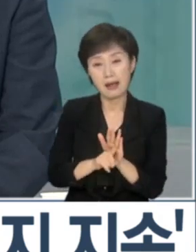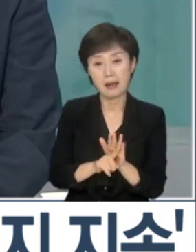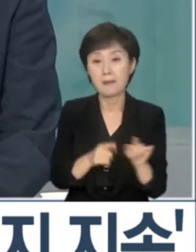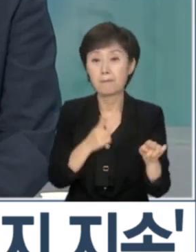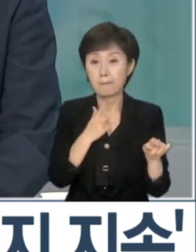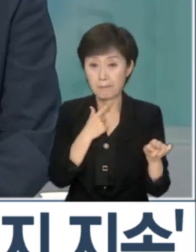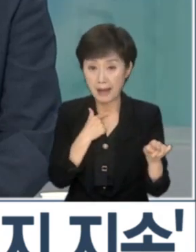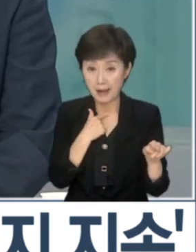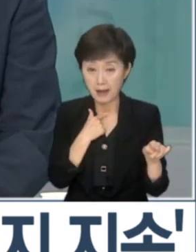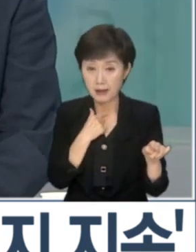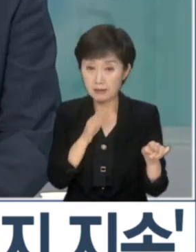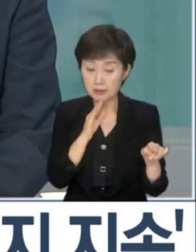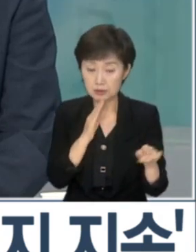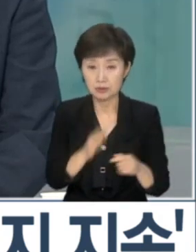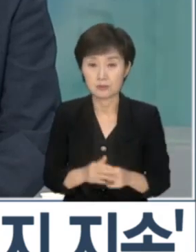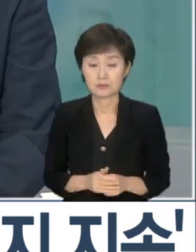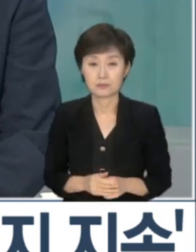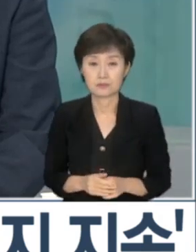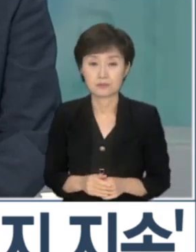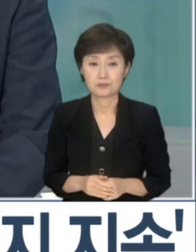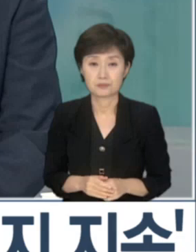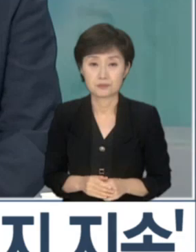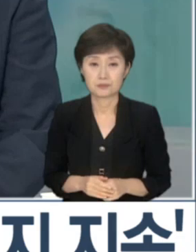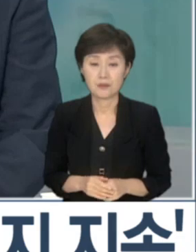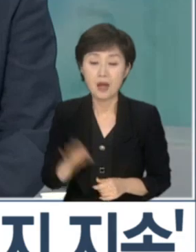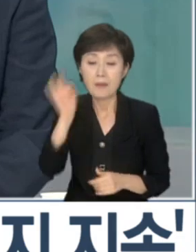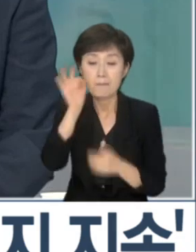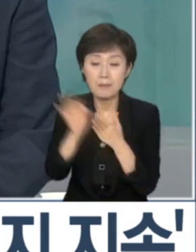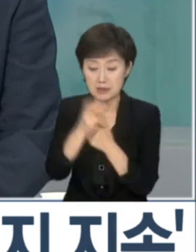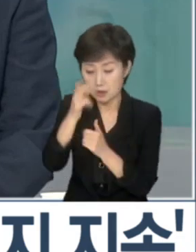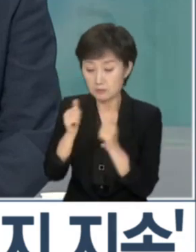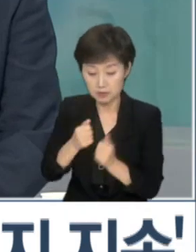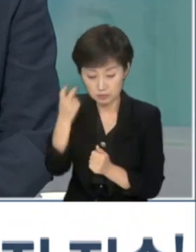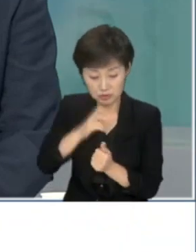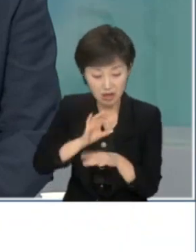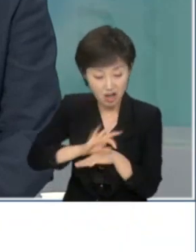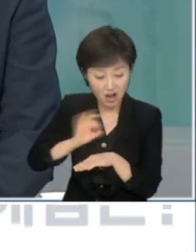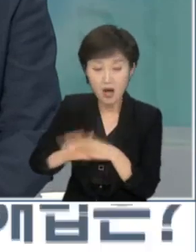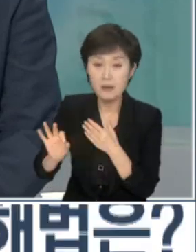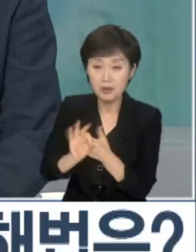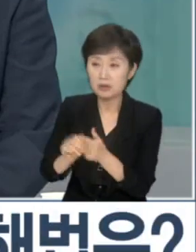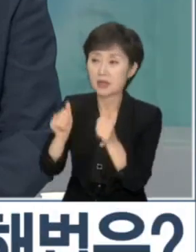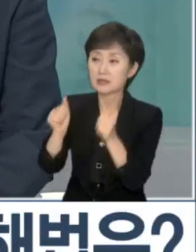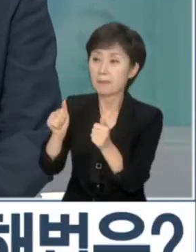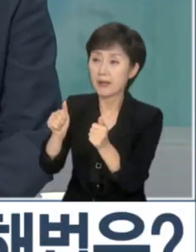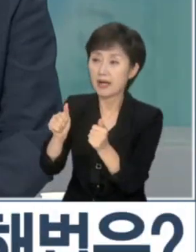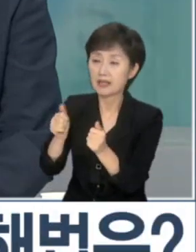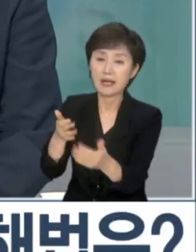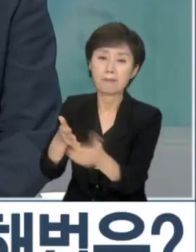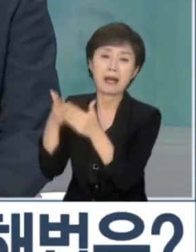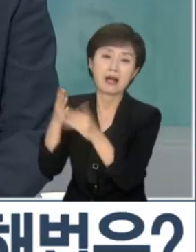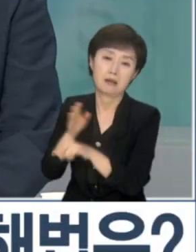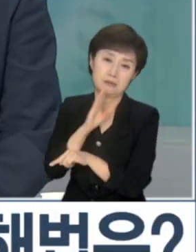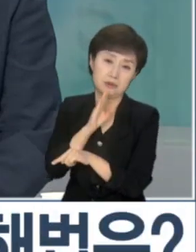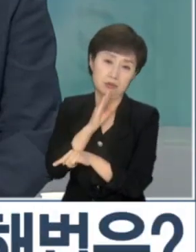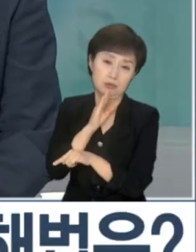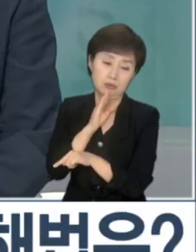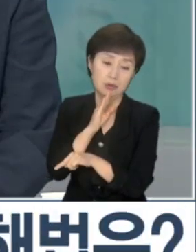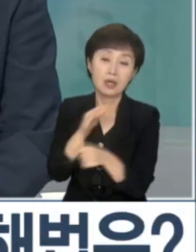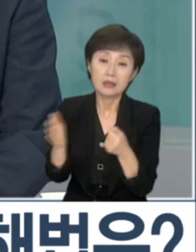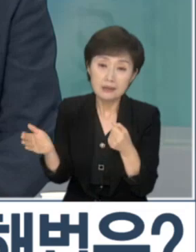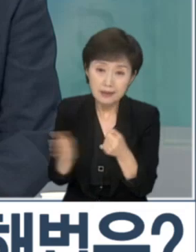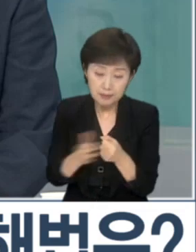그러면은 구속영장이 발보가 되겠습니다 당연히 기각될 것이죠 그만한 건 자신감이 있다고 그러면은 당장 단식